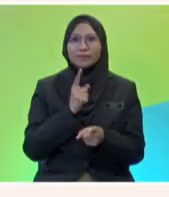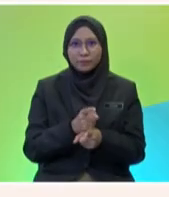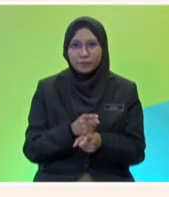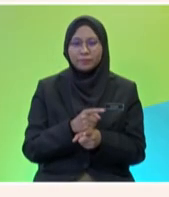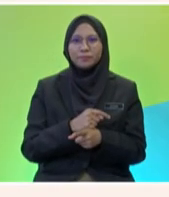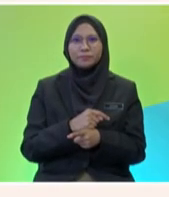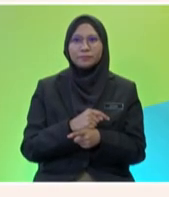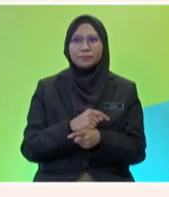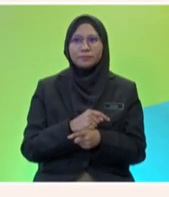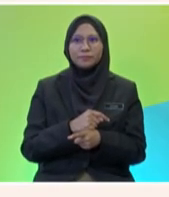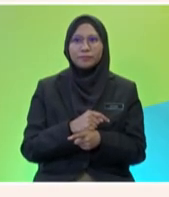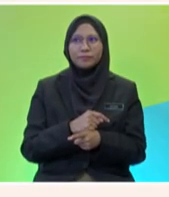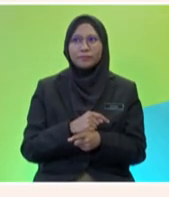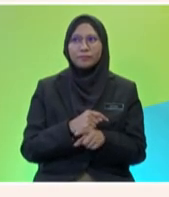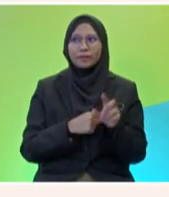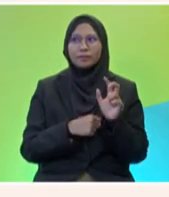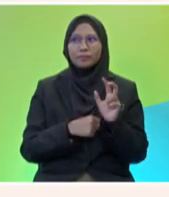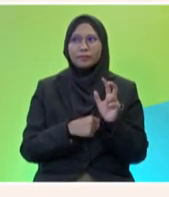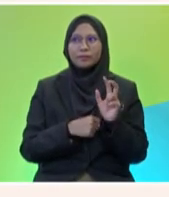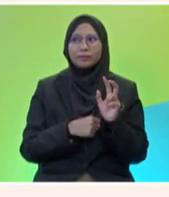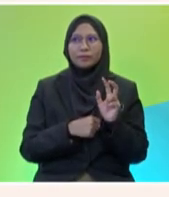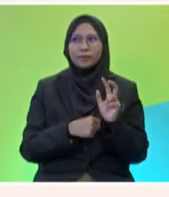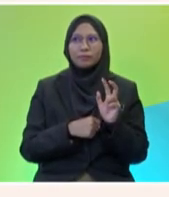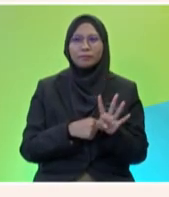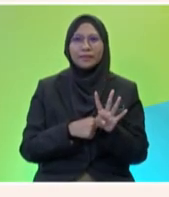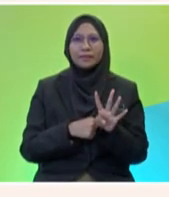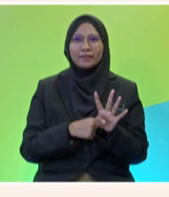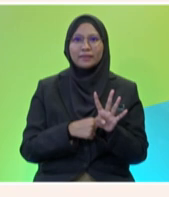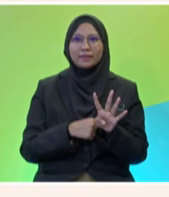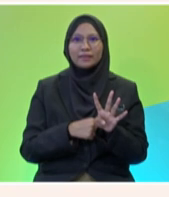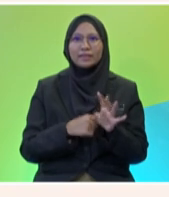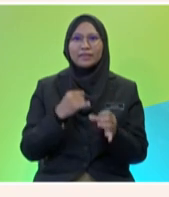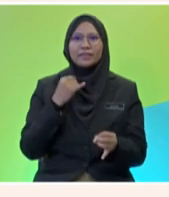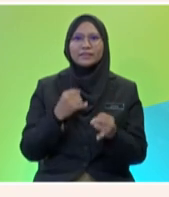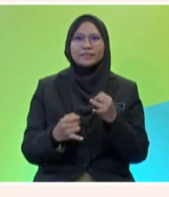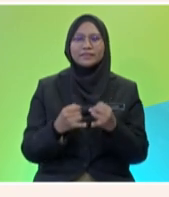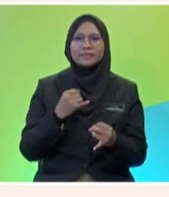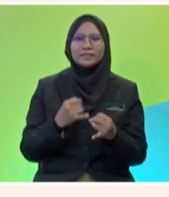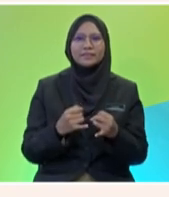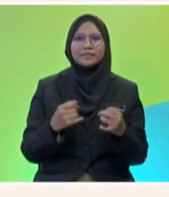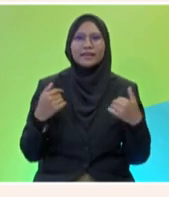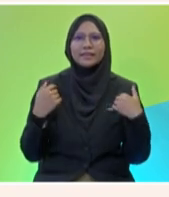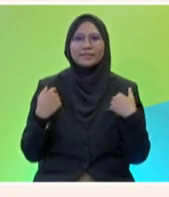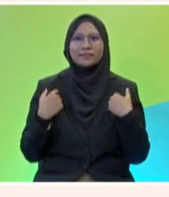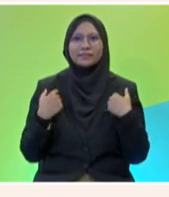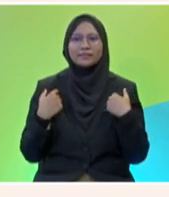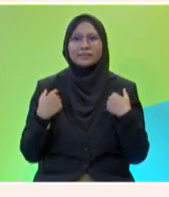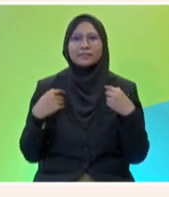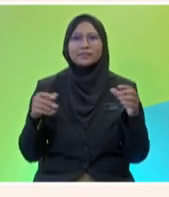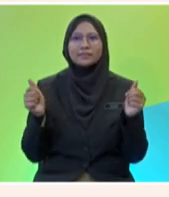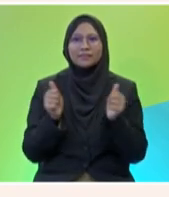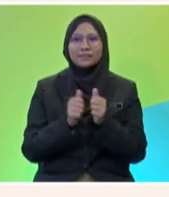jika melibatkan ataupun adik kaitan dengan golongan warga tua Oke yuk bagaimana mereka mengatasi masalah ini